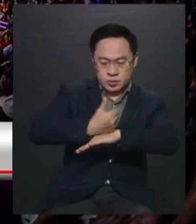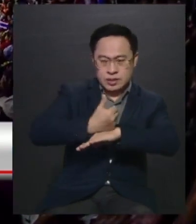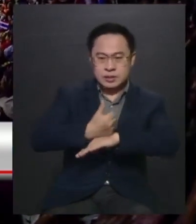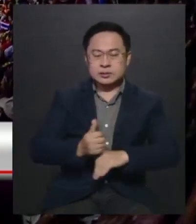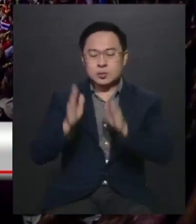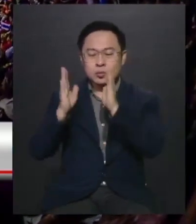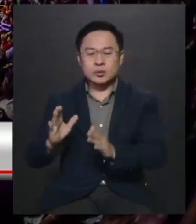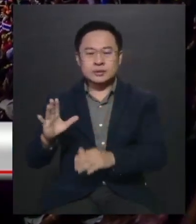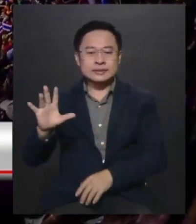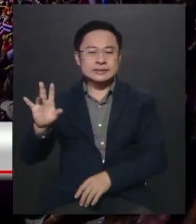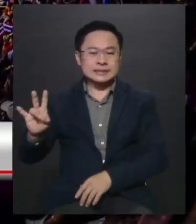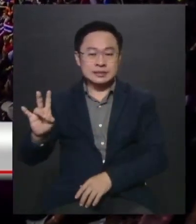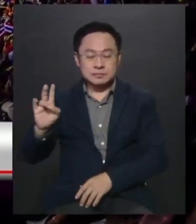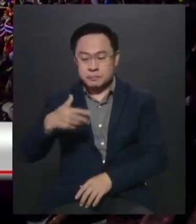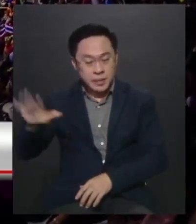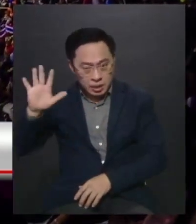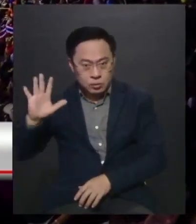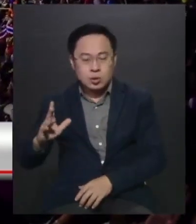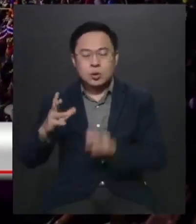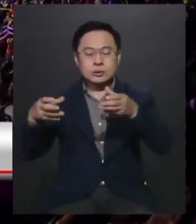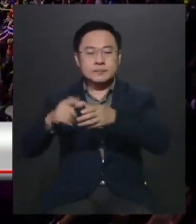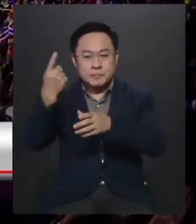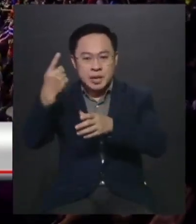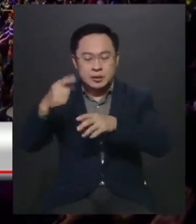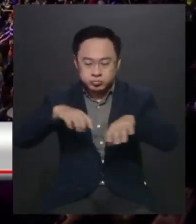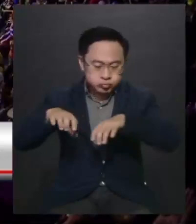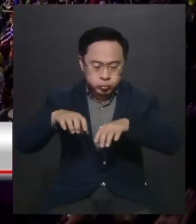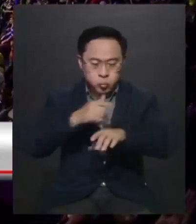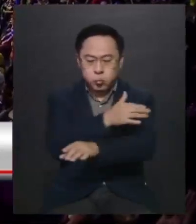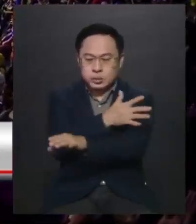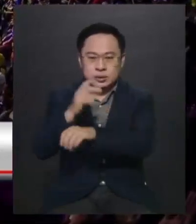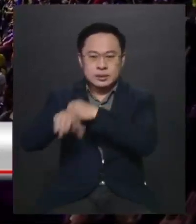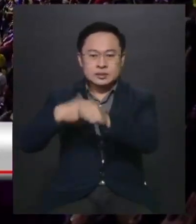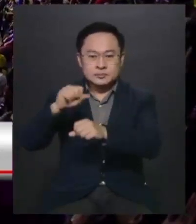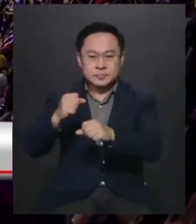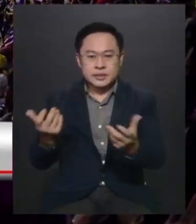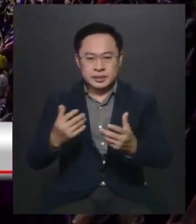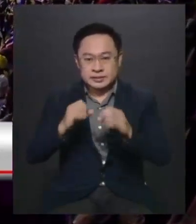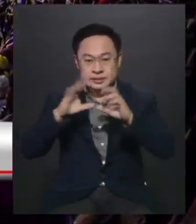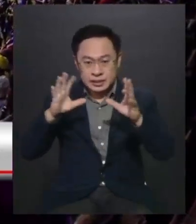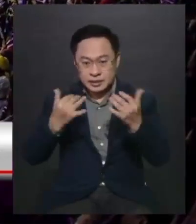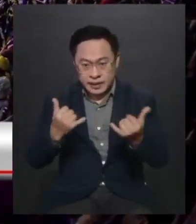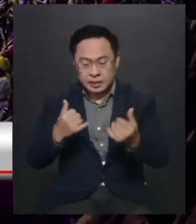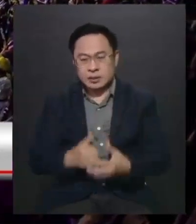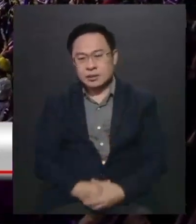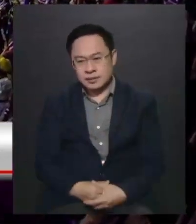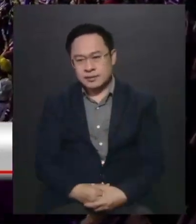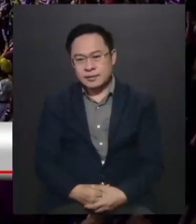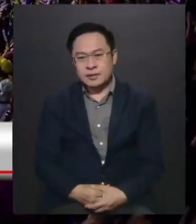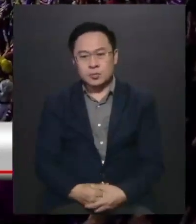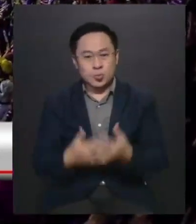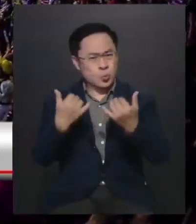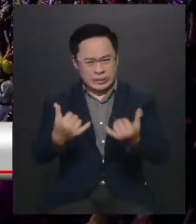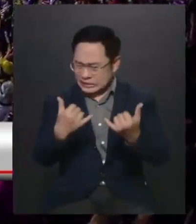นกัน ค่ะแล้วอย่างบรรยากาศที่เราได้เห็นกันนะคะว่า เน ี่ยความต่างนะรอบรองชนะเลิศมันยังพอเห็นแบบ